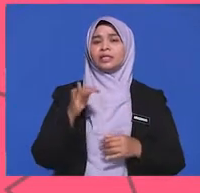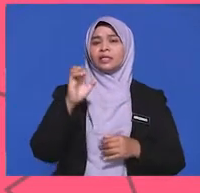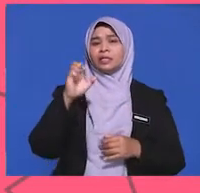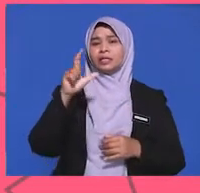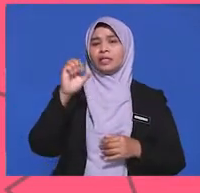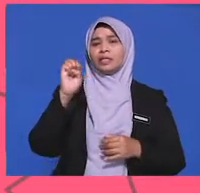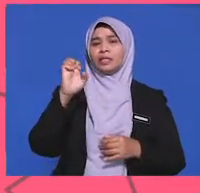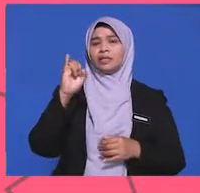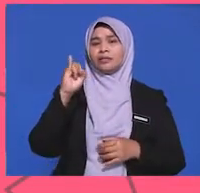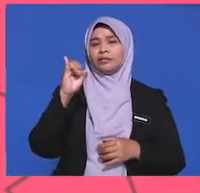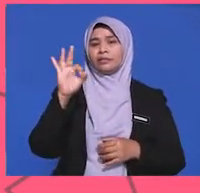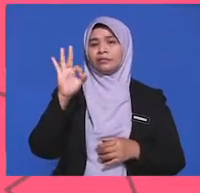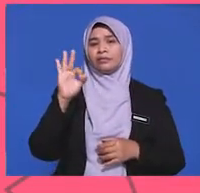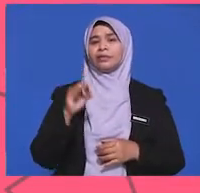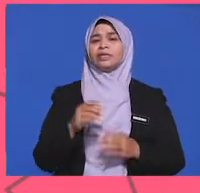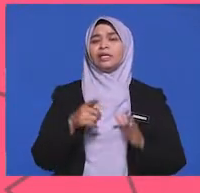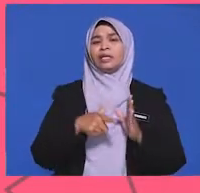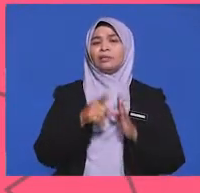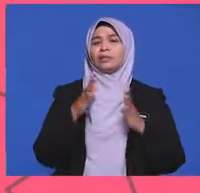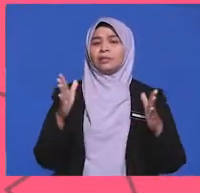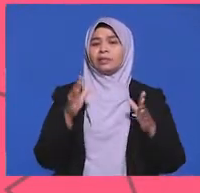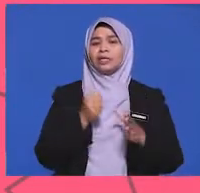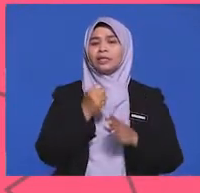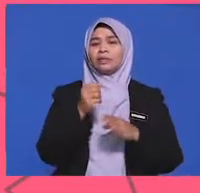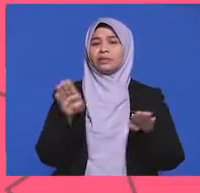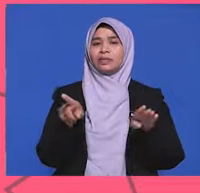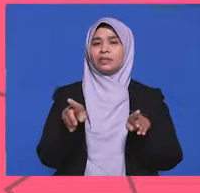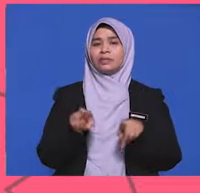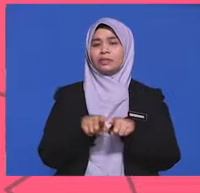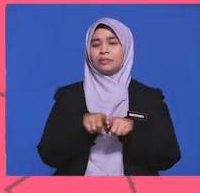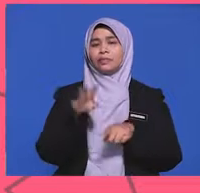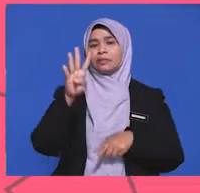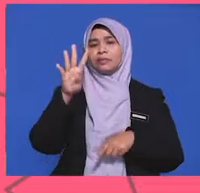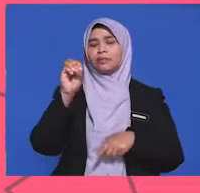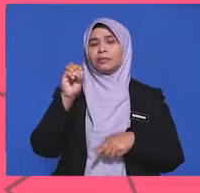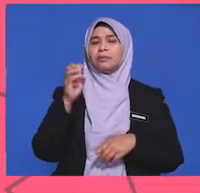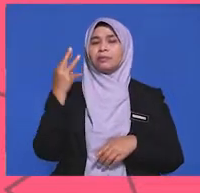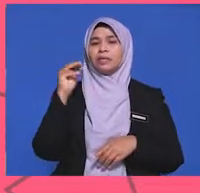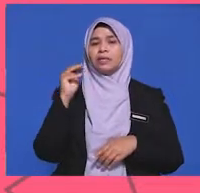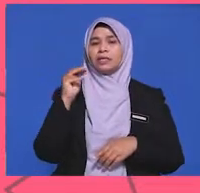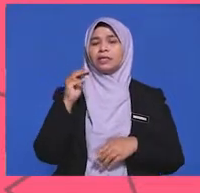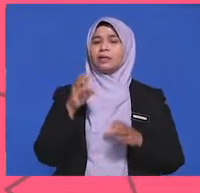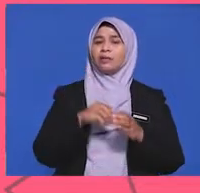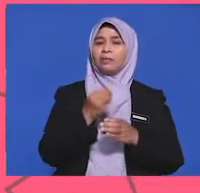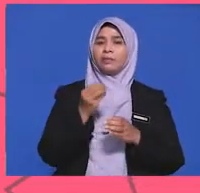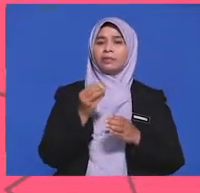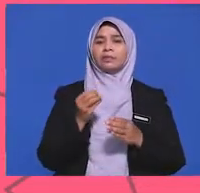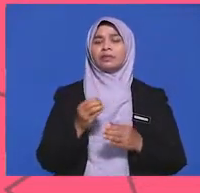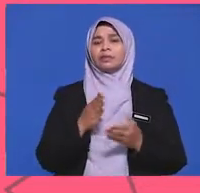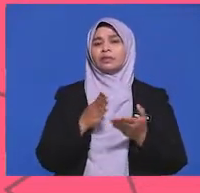besar atau sama dengan 40, maka output yang dipaparkan